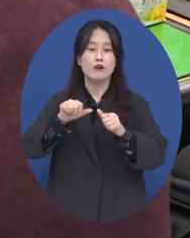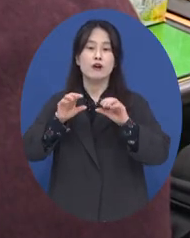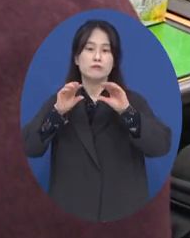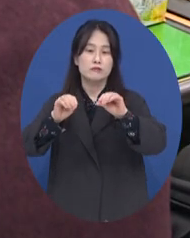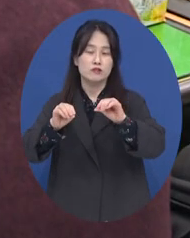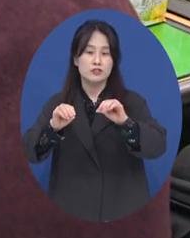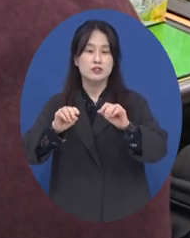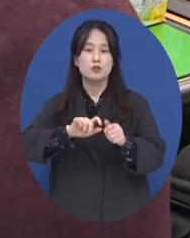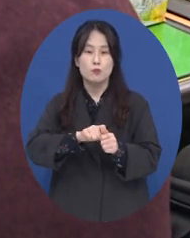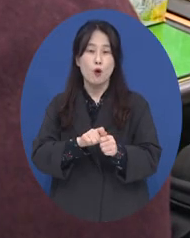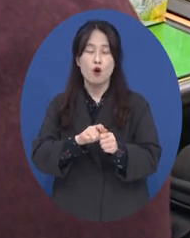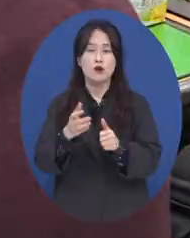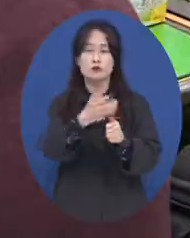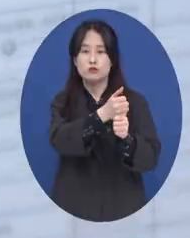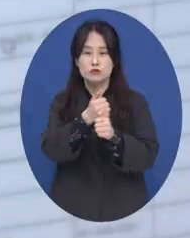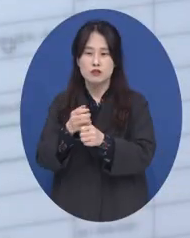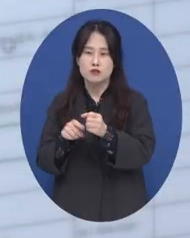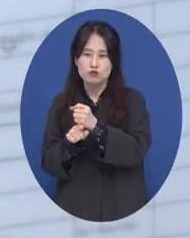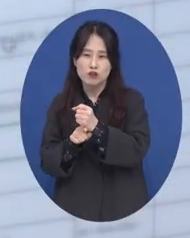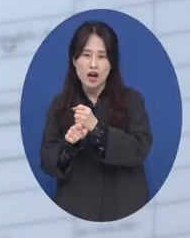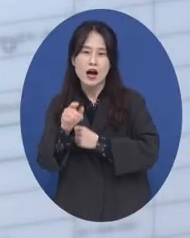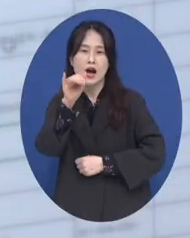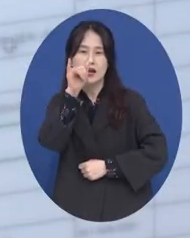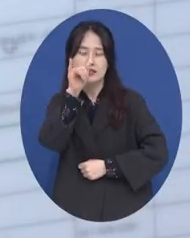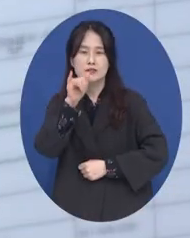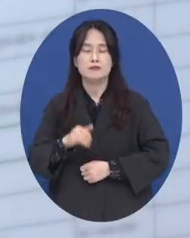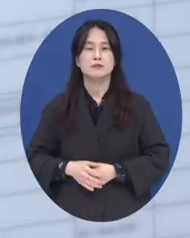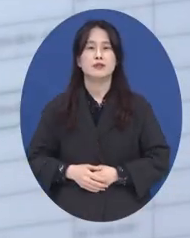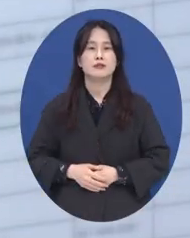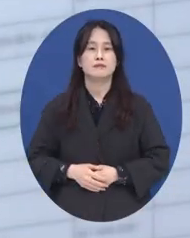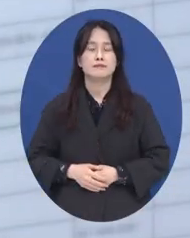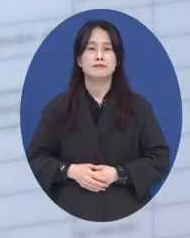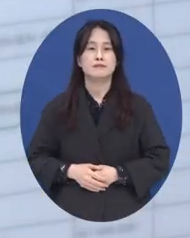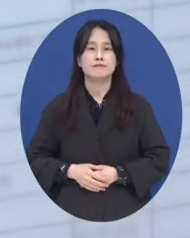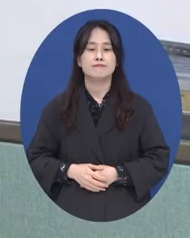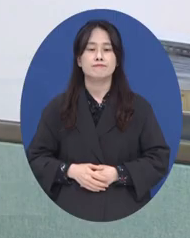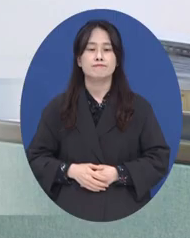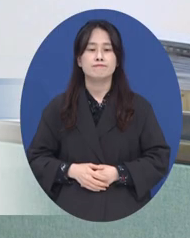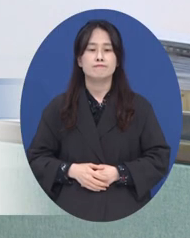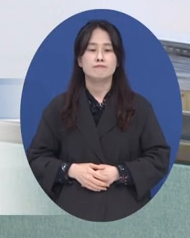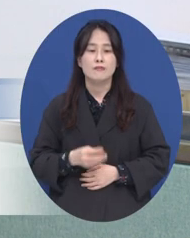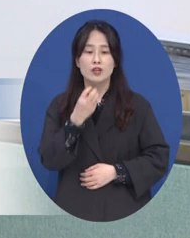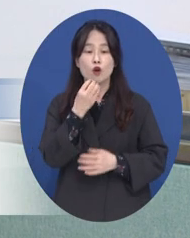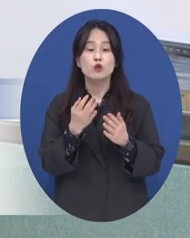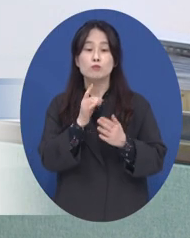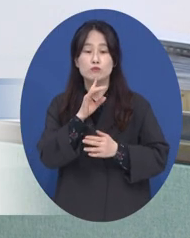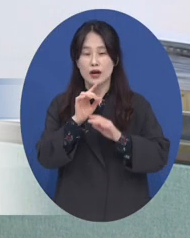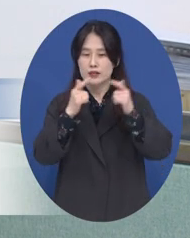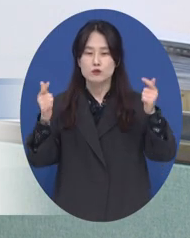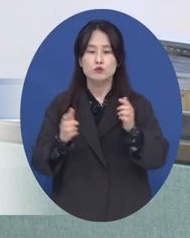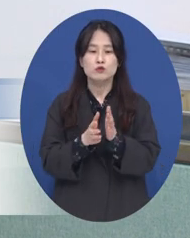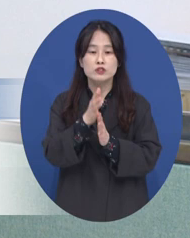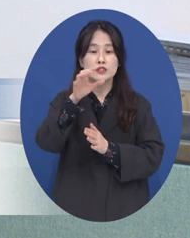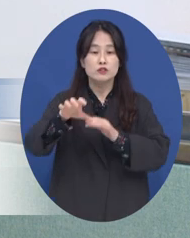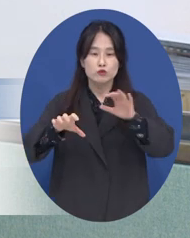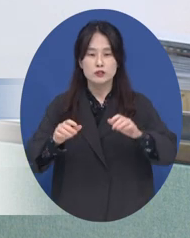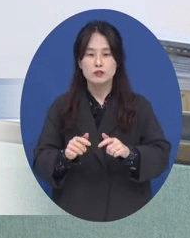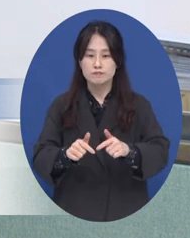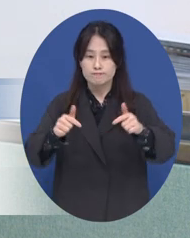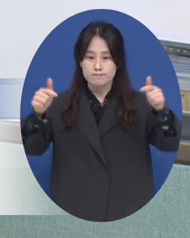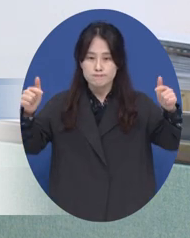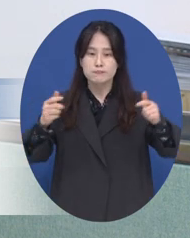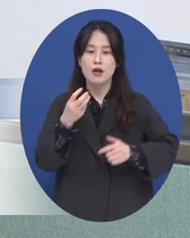등 행정처분 과 경우에 따라 수사 의뢰 해 형사상 처벌을 받게 됩니다 개인기도 뿐만 아니라 쉬 공까지